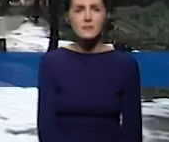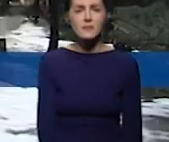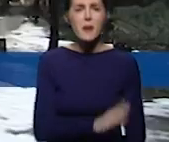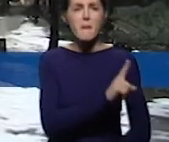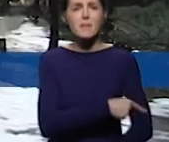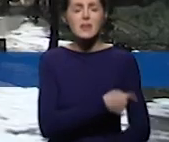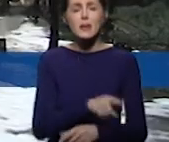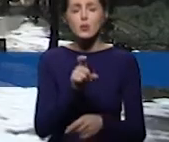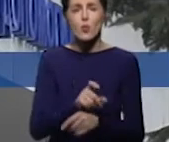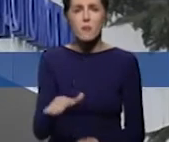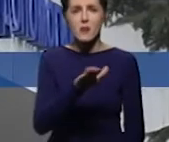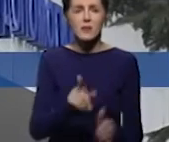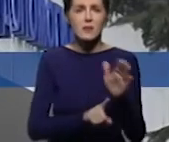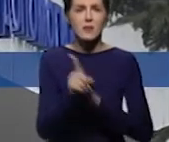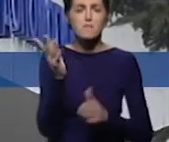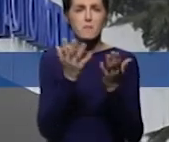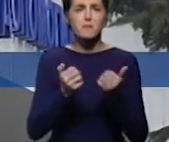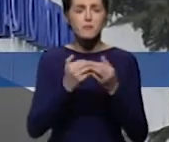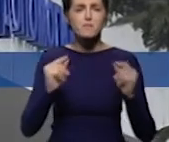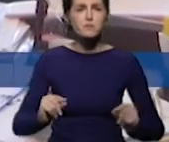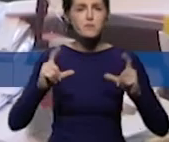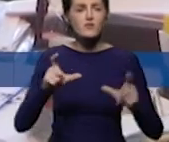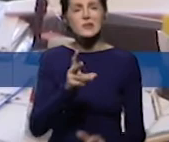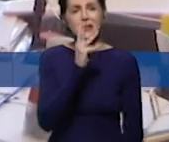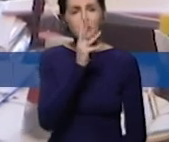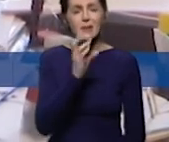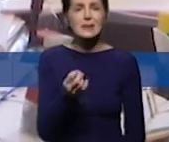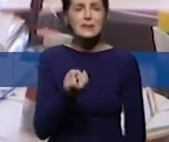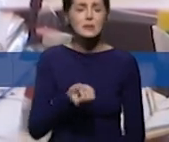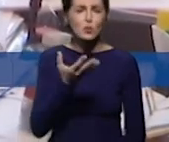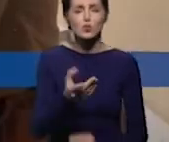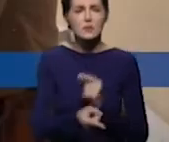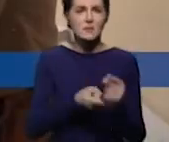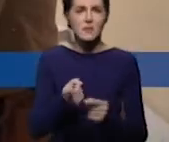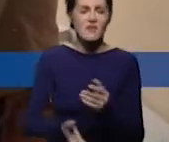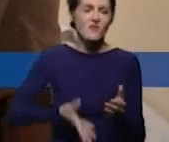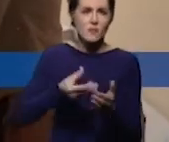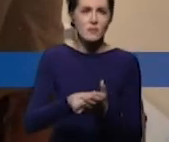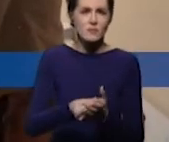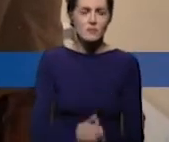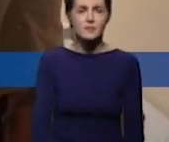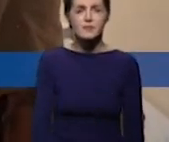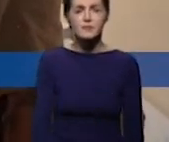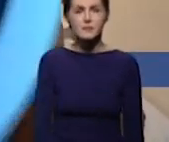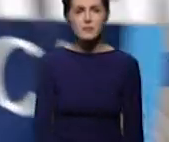Медикам Донбасу почали нараховувати підвищені зарплати. Наскільки змінилися виплати?